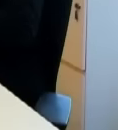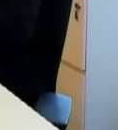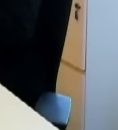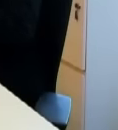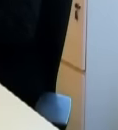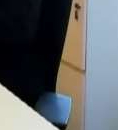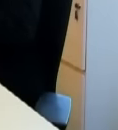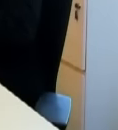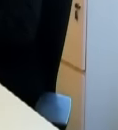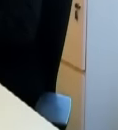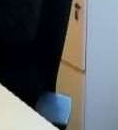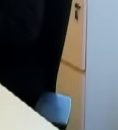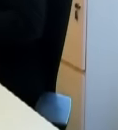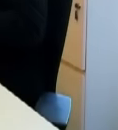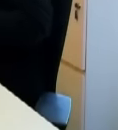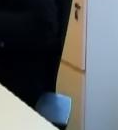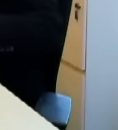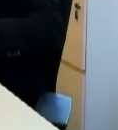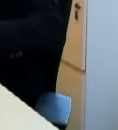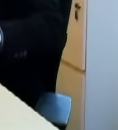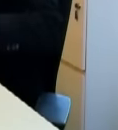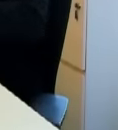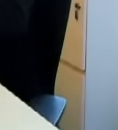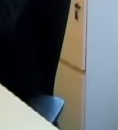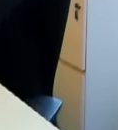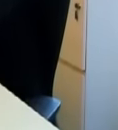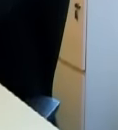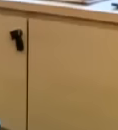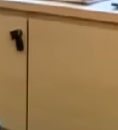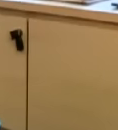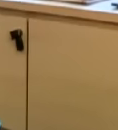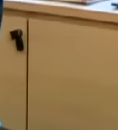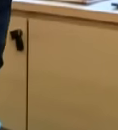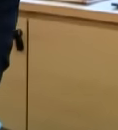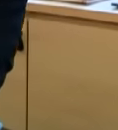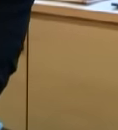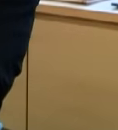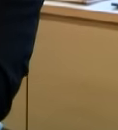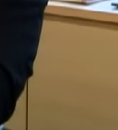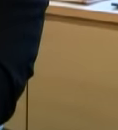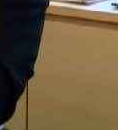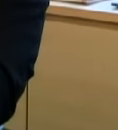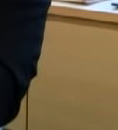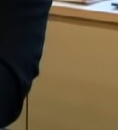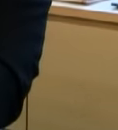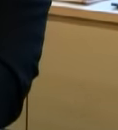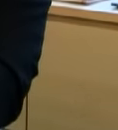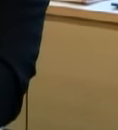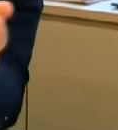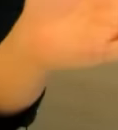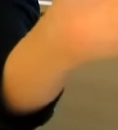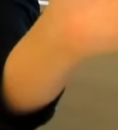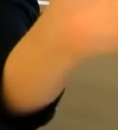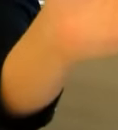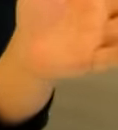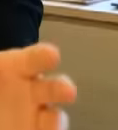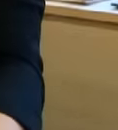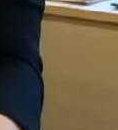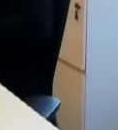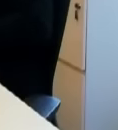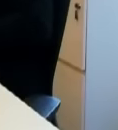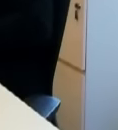Ini pun cantik juga ni. Kali ini punya idea menarik. Mana? Mana yang kau kata menarik sangat tu, Fan? Ini kau